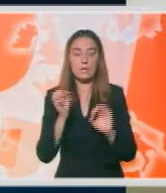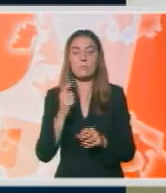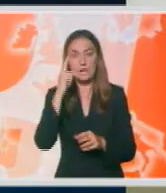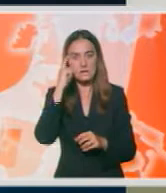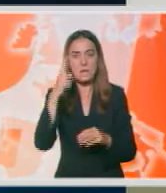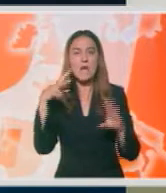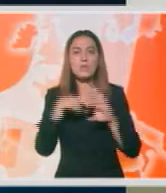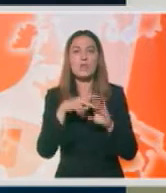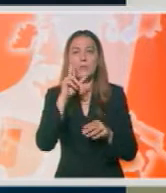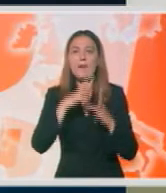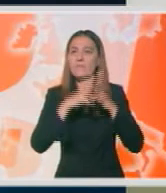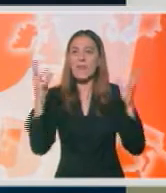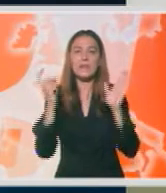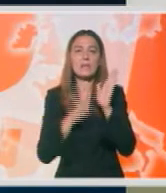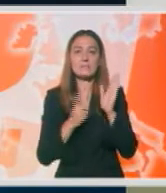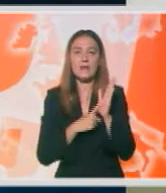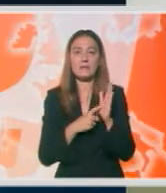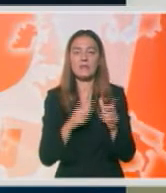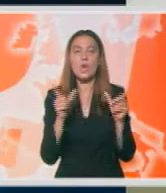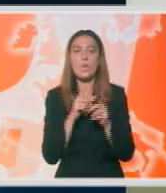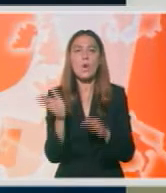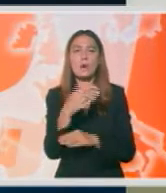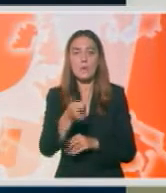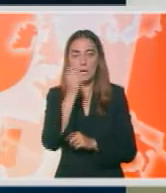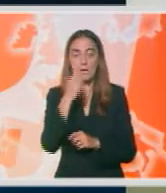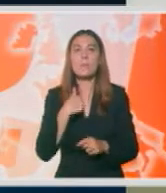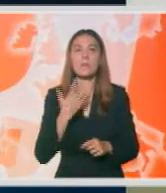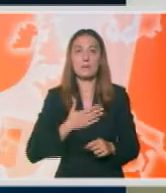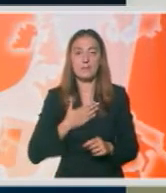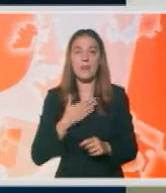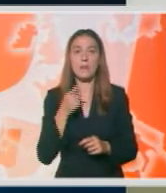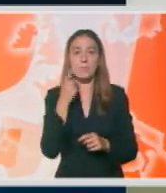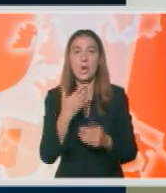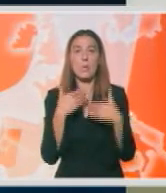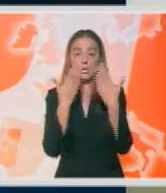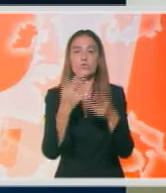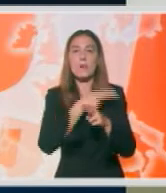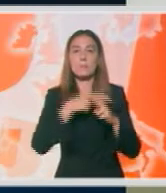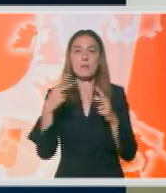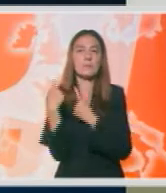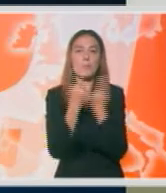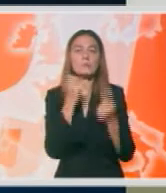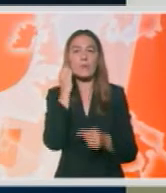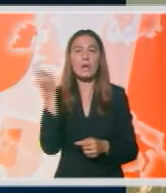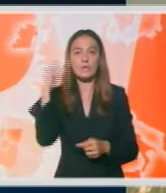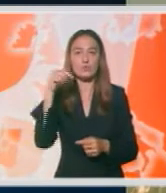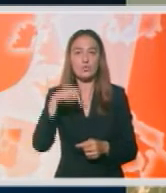da šaranđi imaju velike zahteve u ribolovu i mi bi hteli da im pružimo maksimalne uslove kad dođu kod